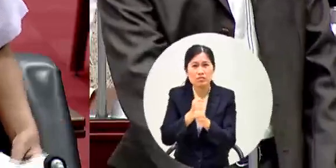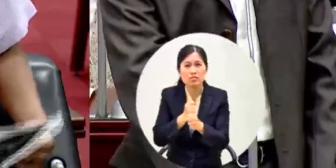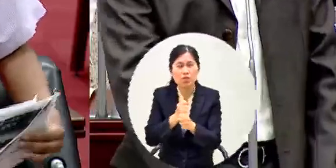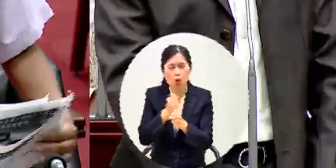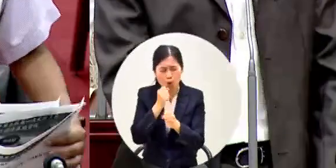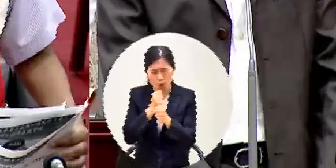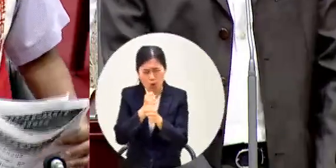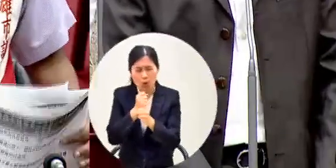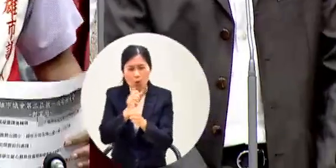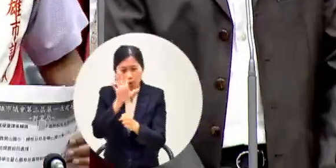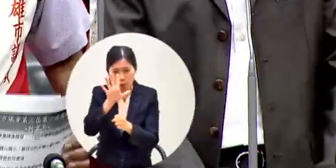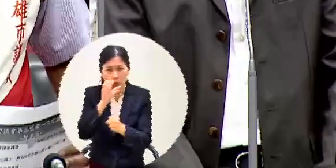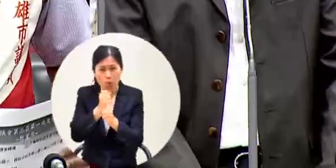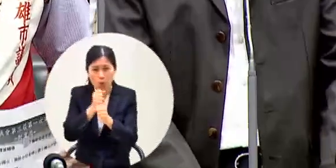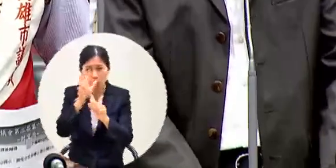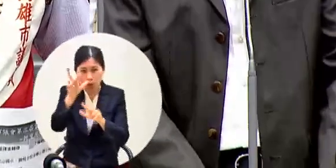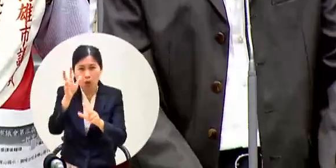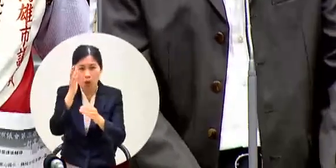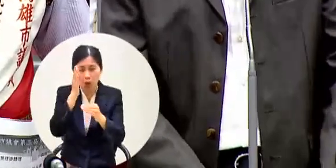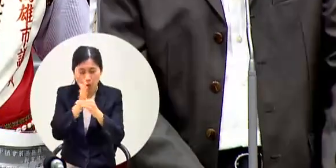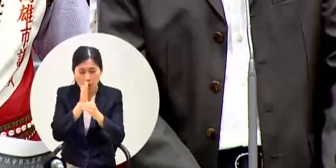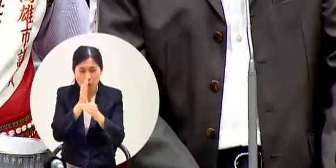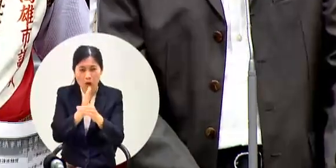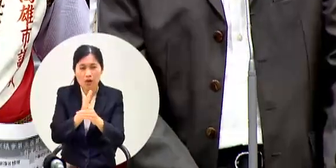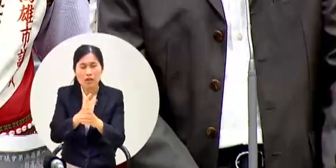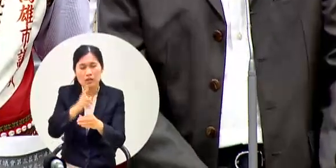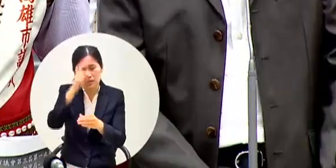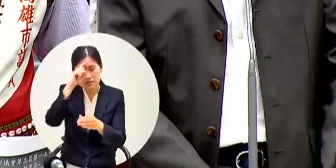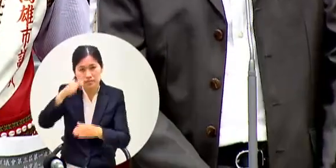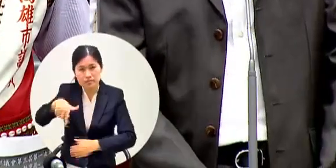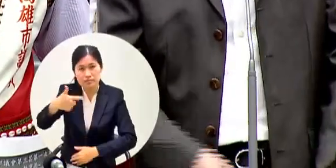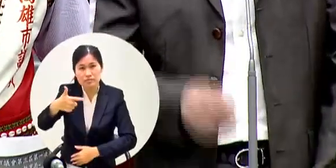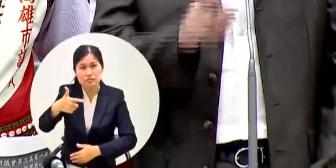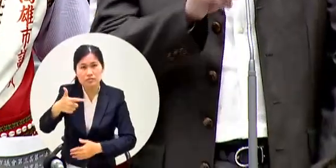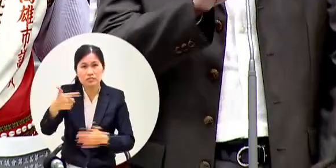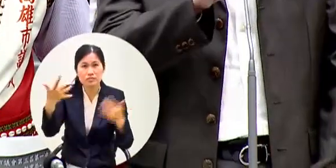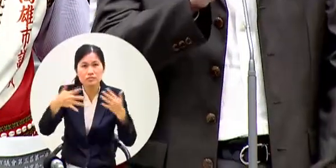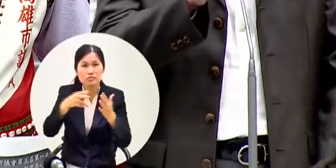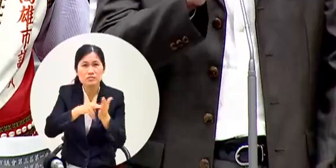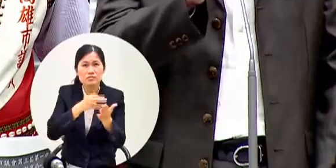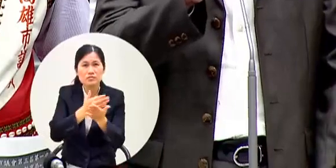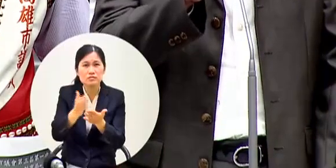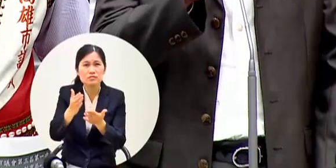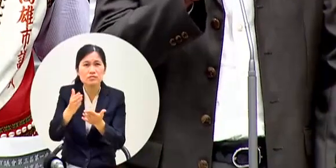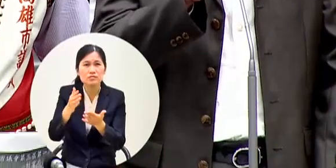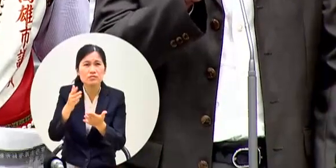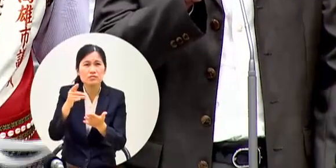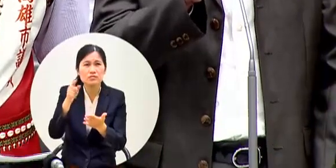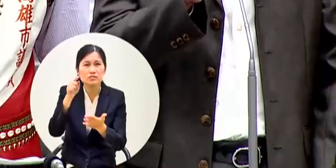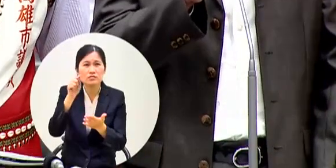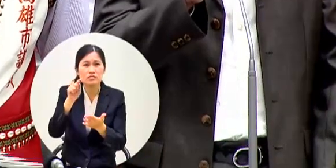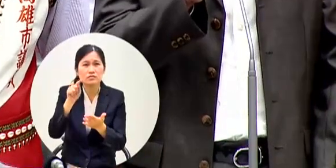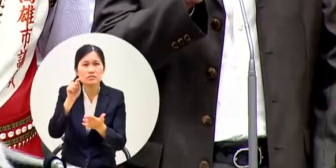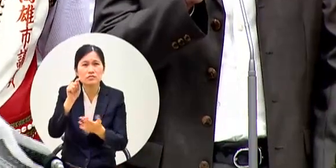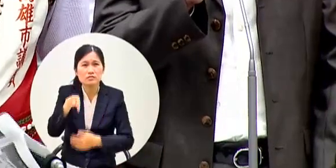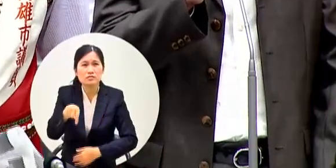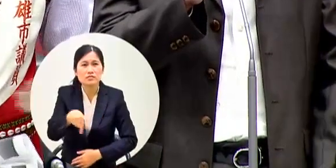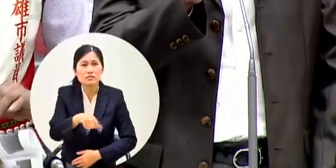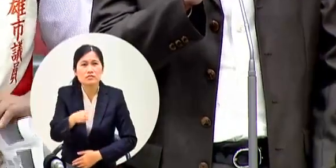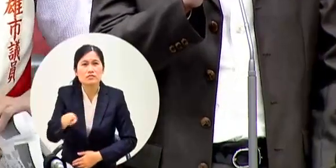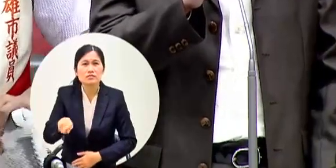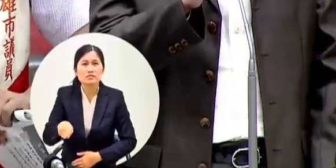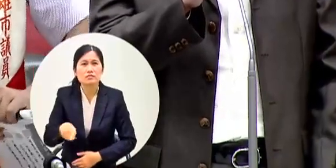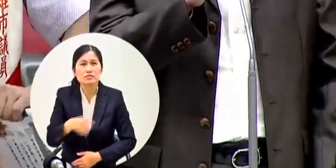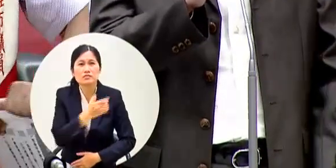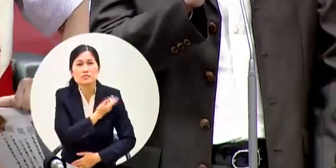回答也没难度就好，因为时间的关系。 好，谢谢议员的关心哈。那我想我们会持续来推动，所有的相关的作业都有在